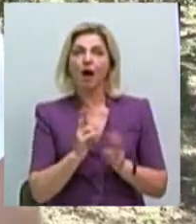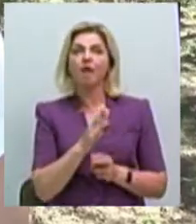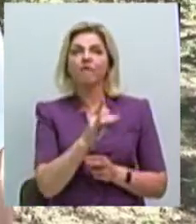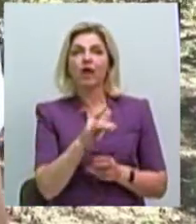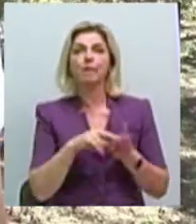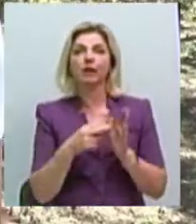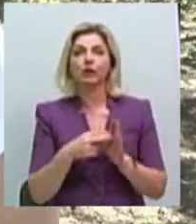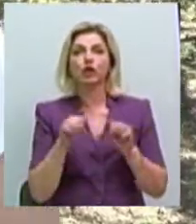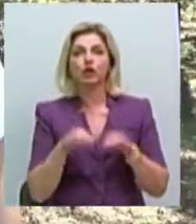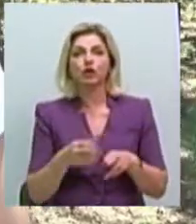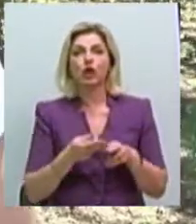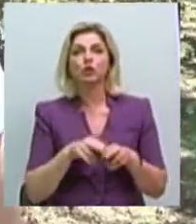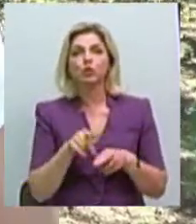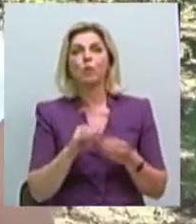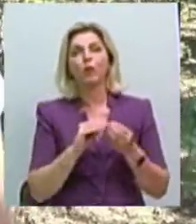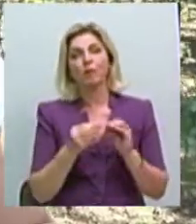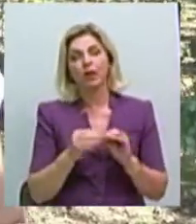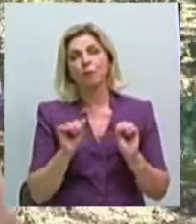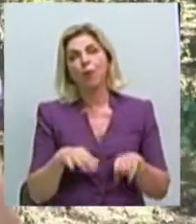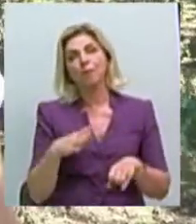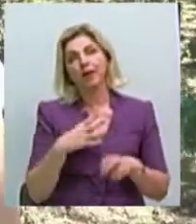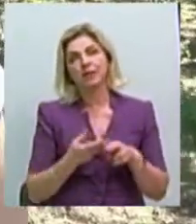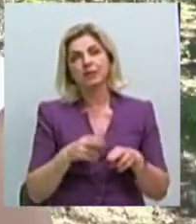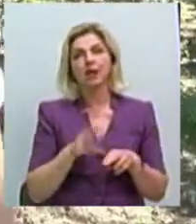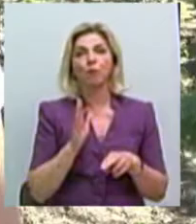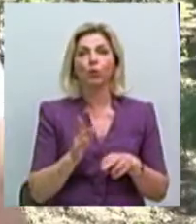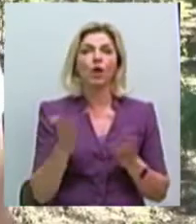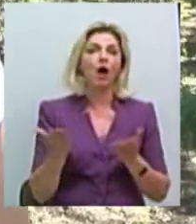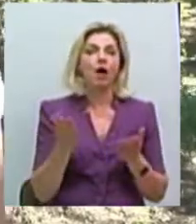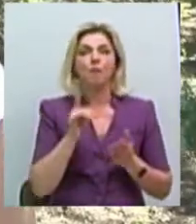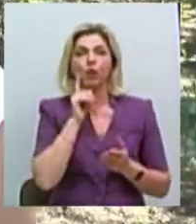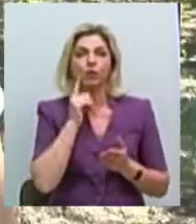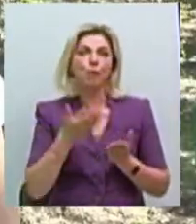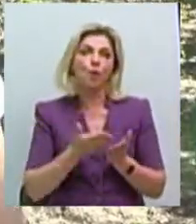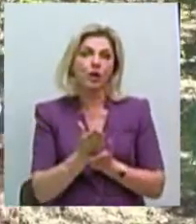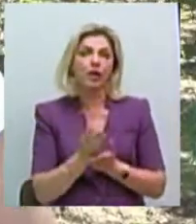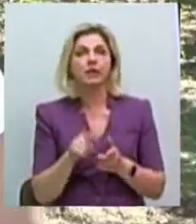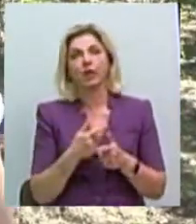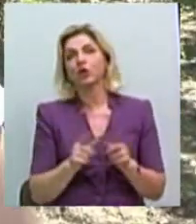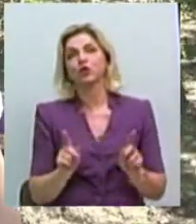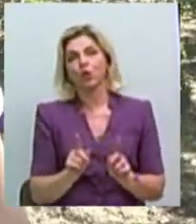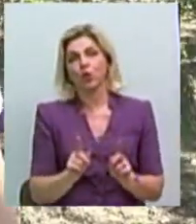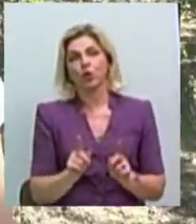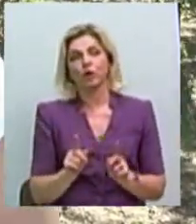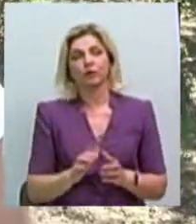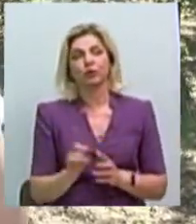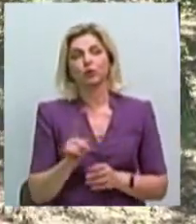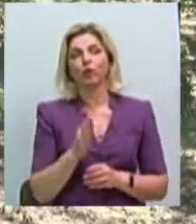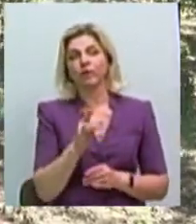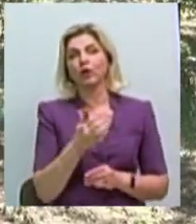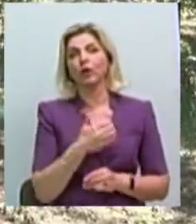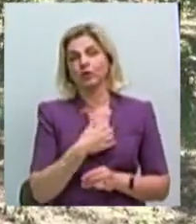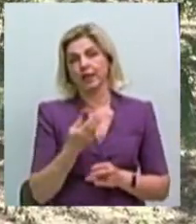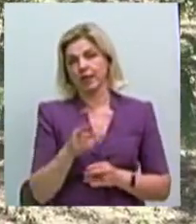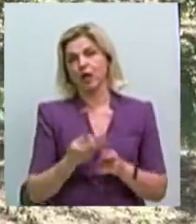вирішувати саме цю проблему? Можливо, це буде якась молодіжна політика, от щось таке. Що ви хочете для цього